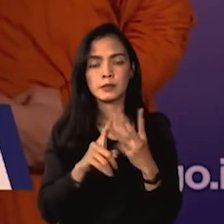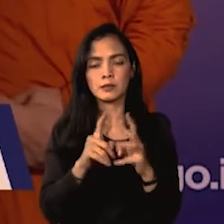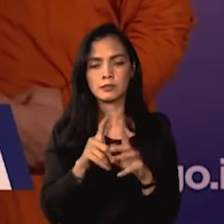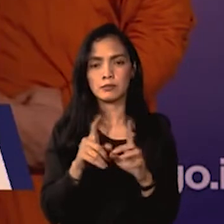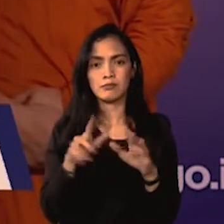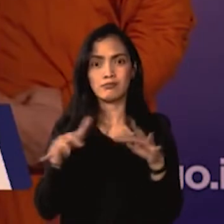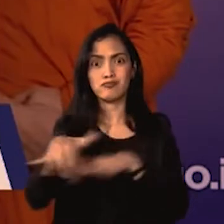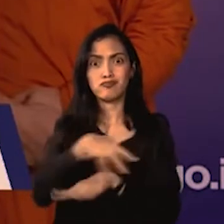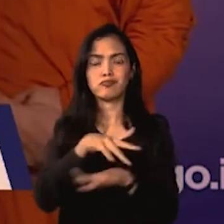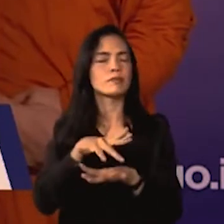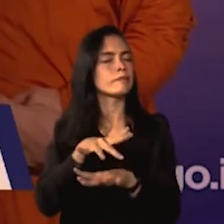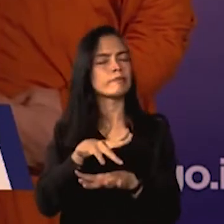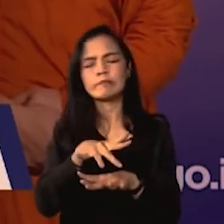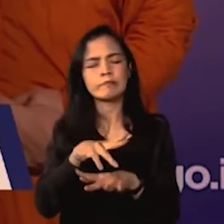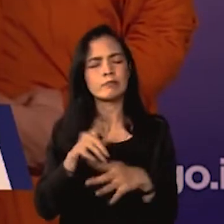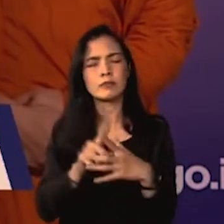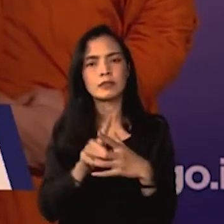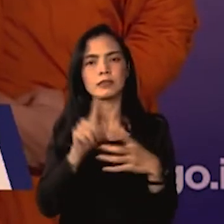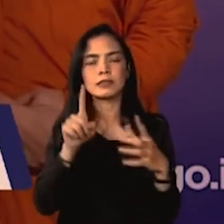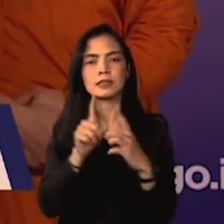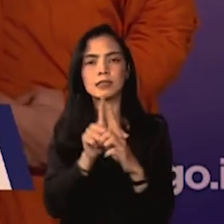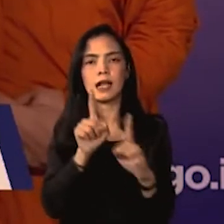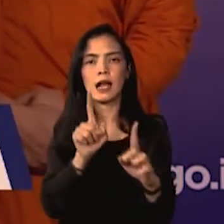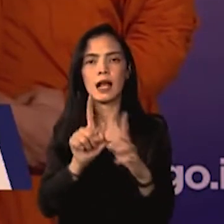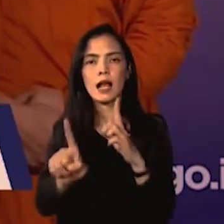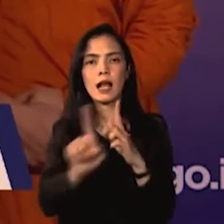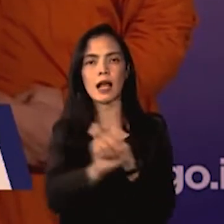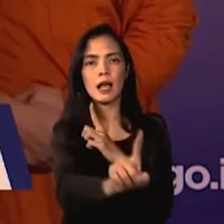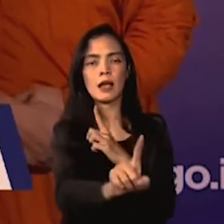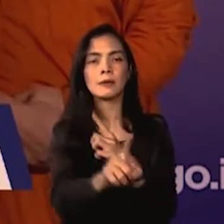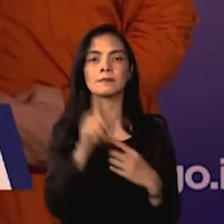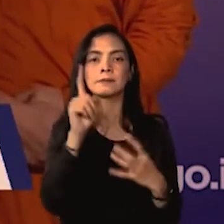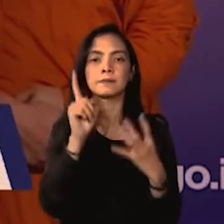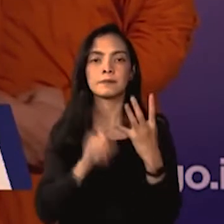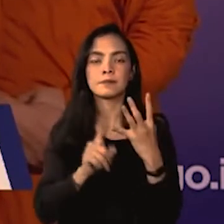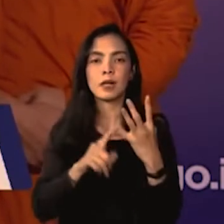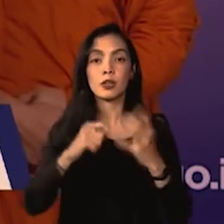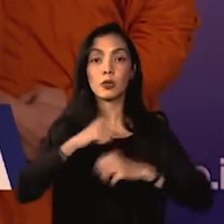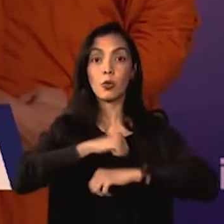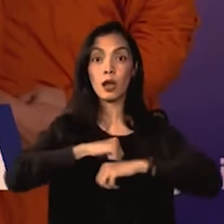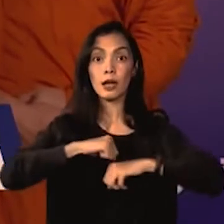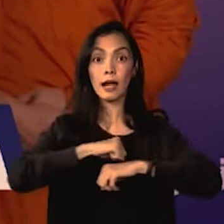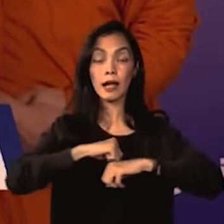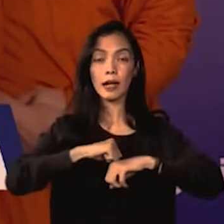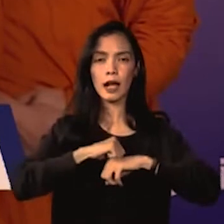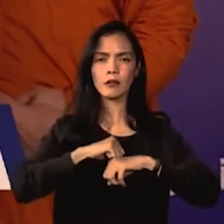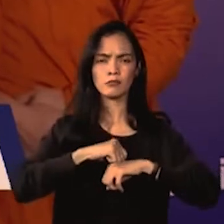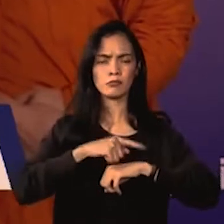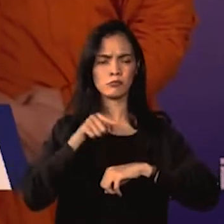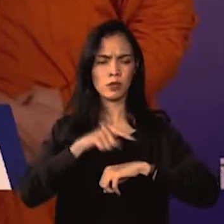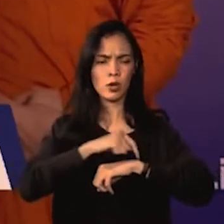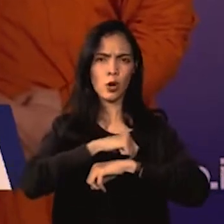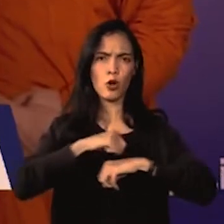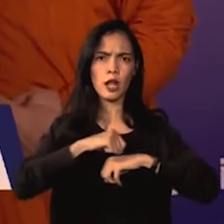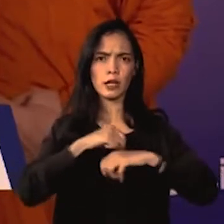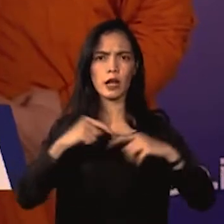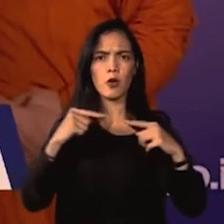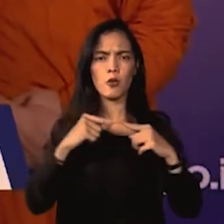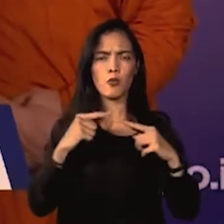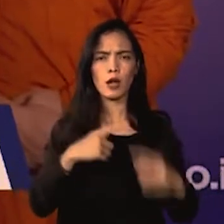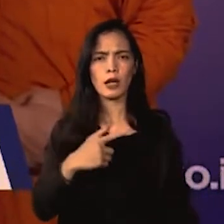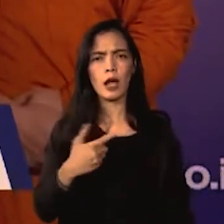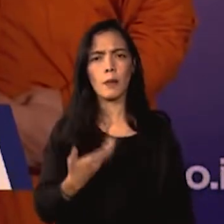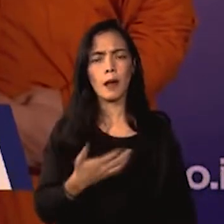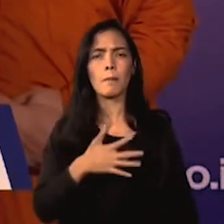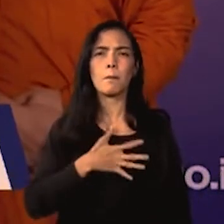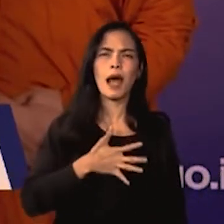menjaga jarak, ya, secara aman. Dan yang keempat, berolahraga. Olahraga ini ada kaitannya dengan tidak